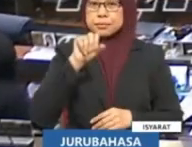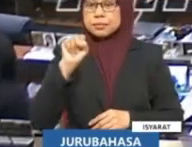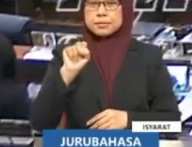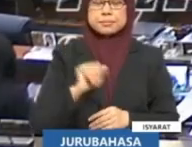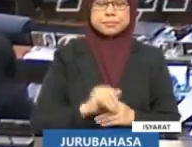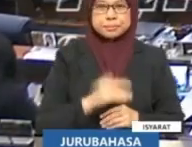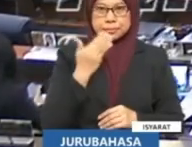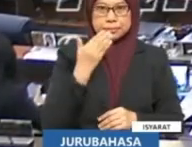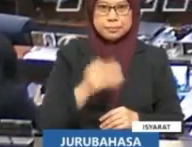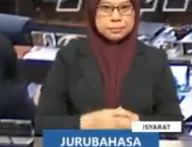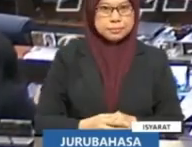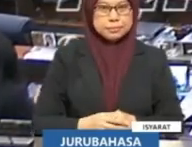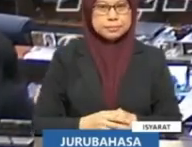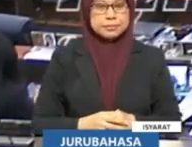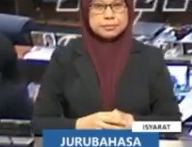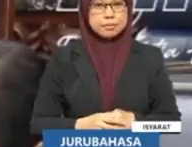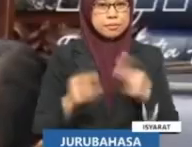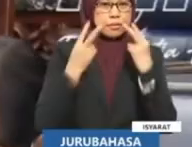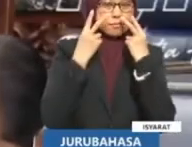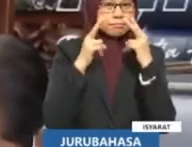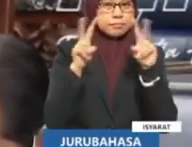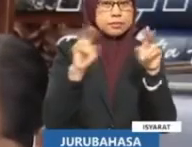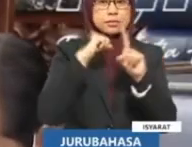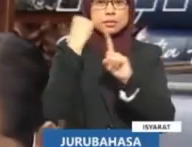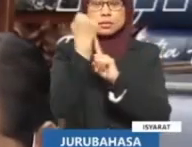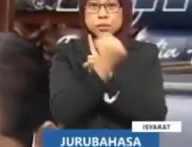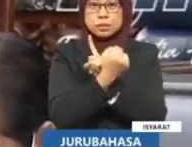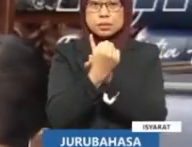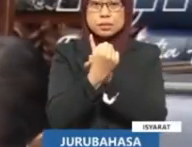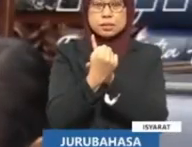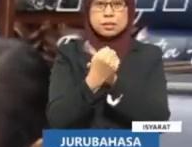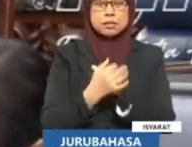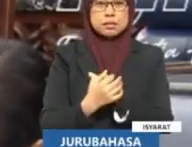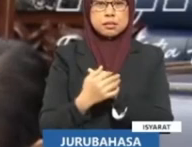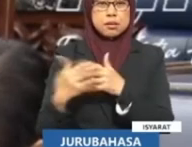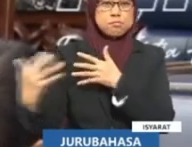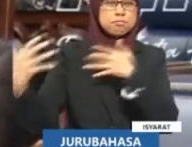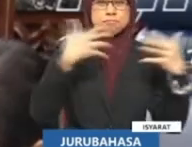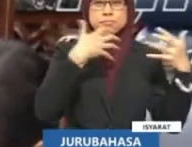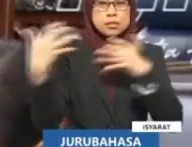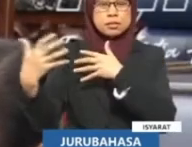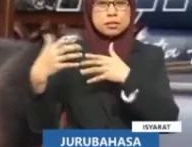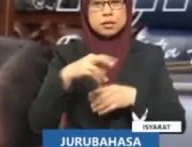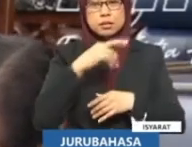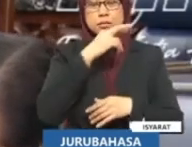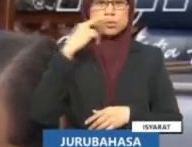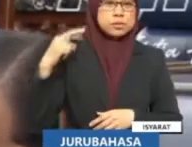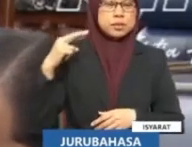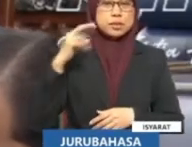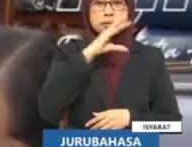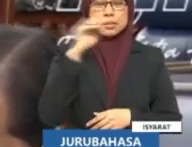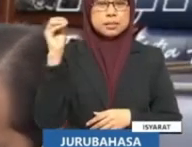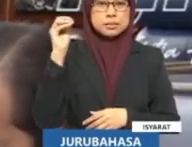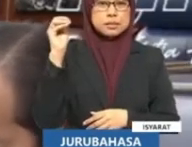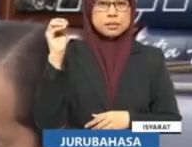Makasih Muhammad menteri nge-rap melihatkan situasi perang Rusia dan yuk Rin yang masih belum